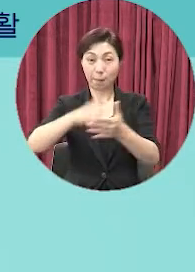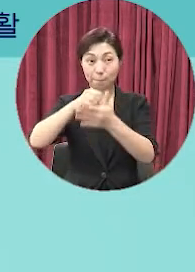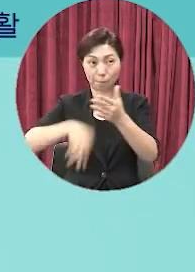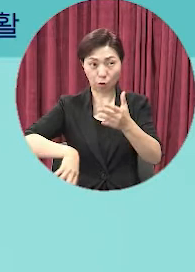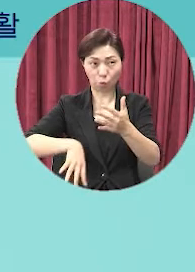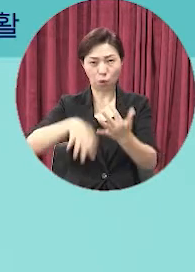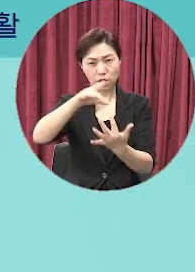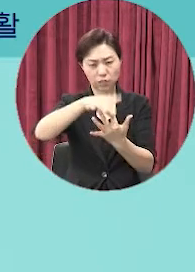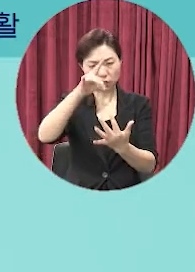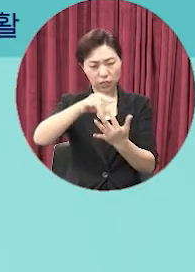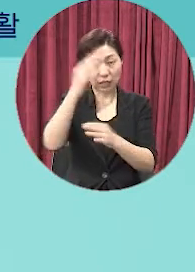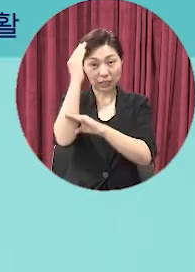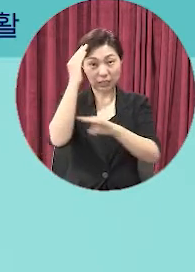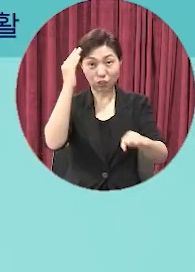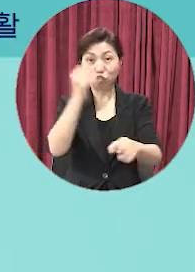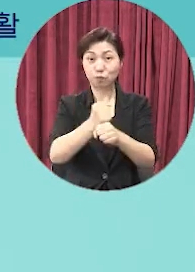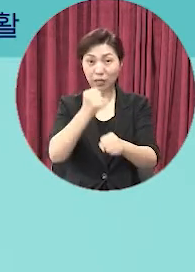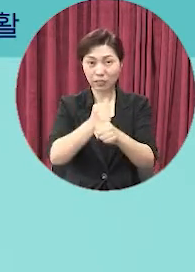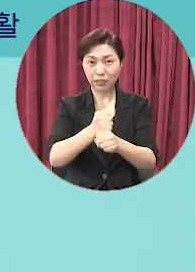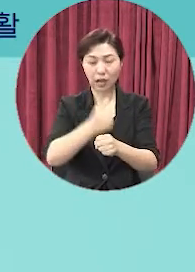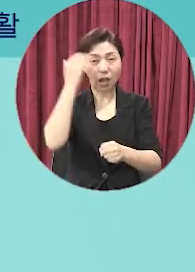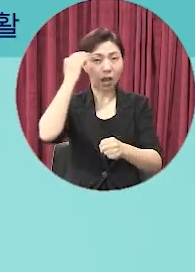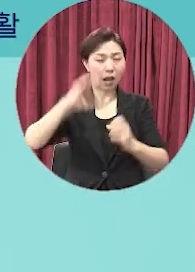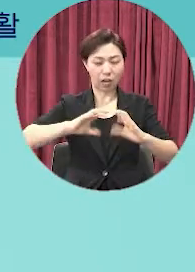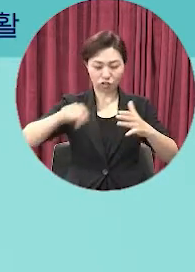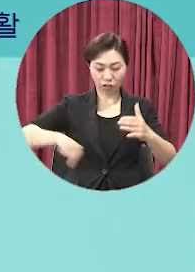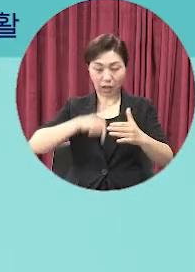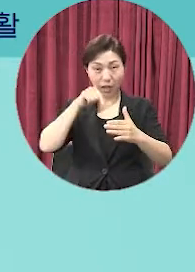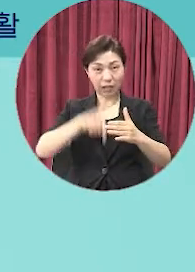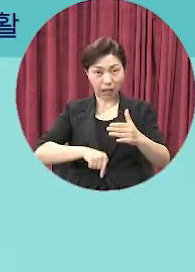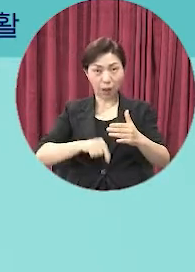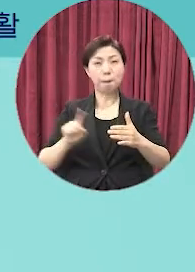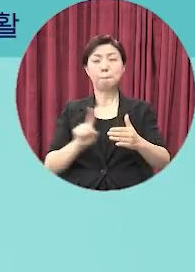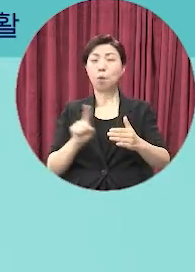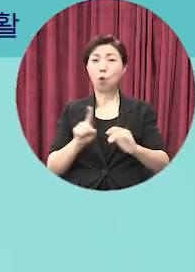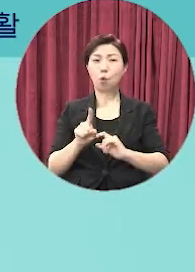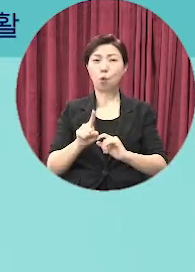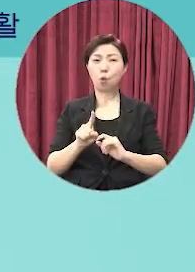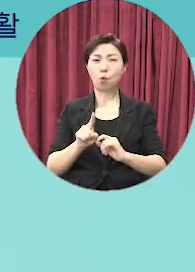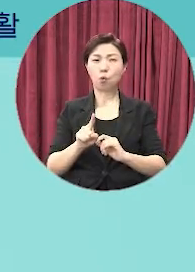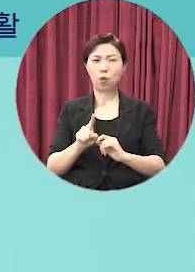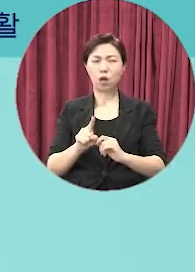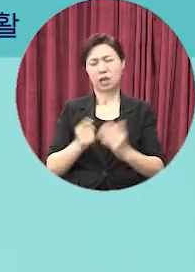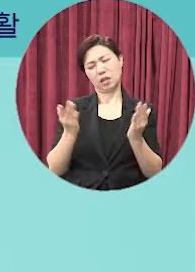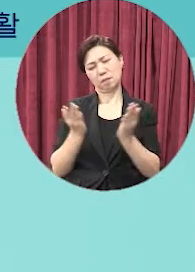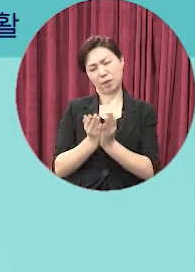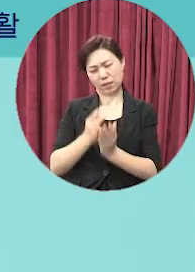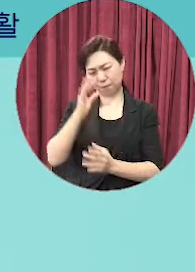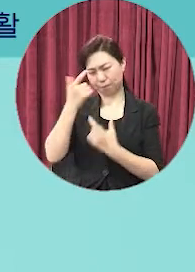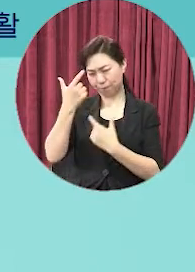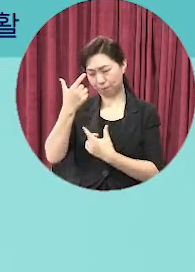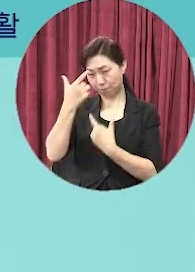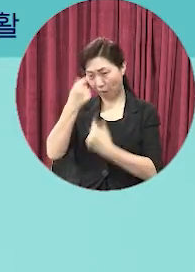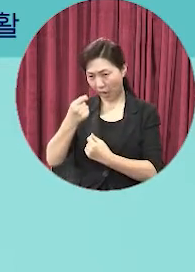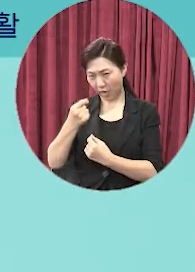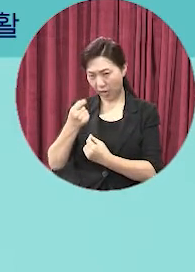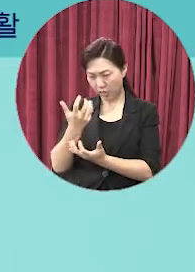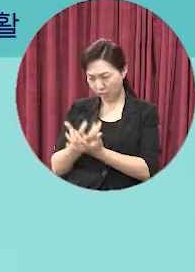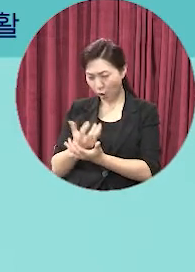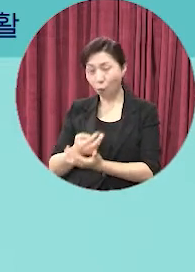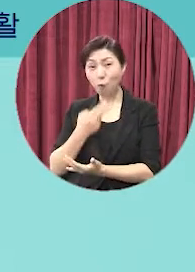기준을 적용했더니 국내에서는 좀 적정한 자료는 찾지 못했고 9개 자료로 한 5개